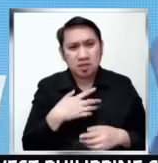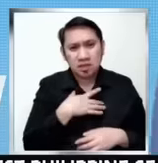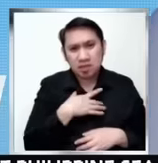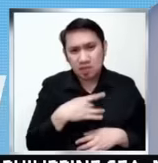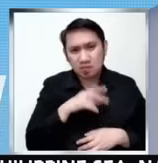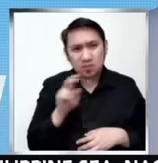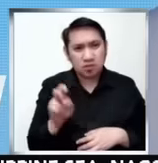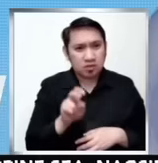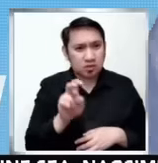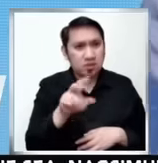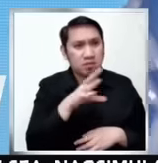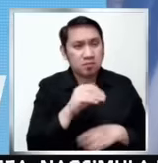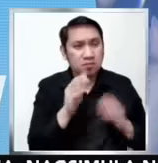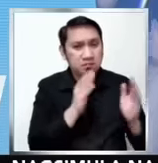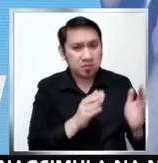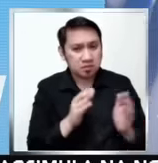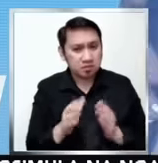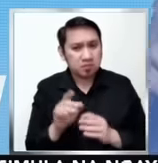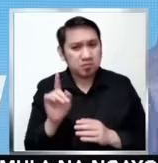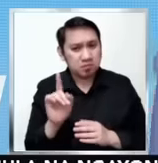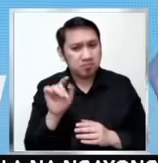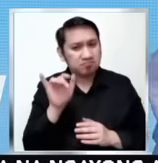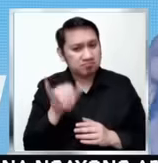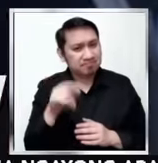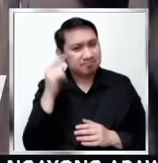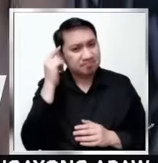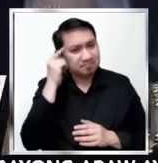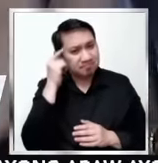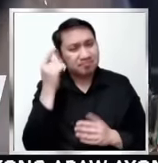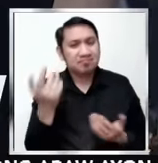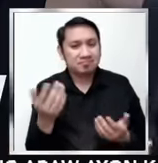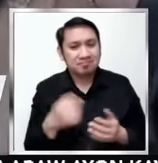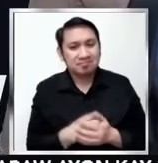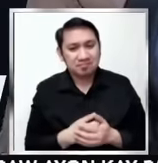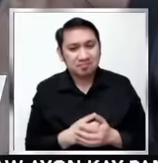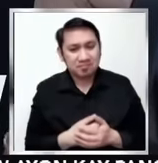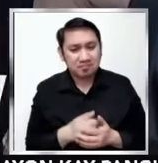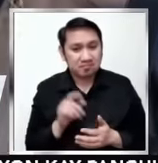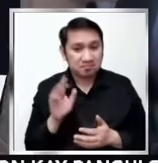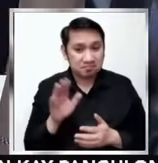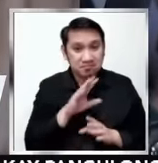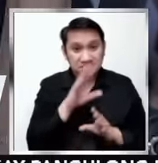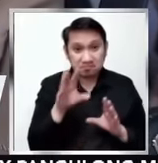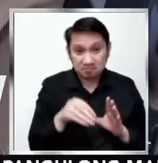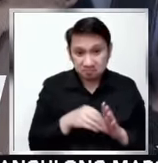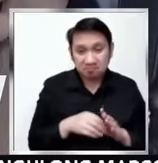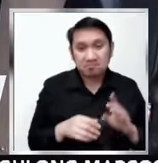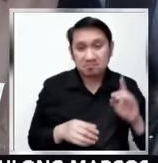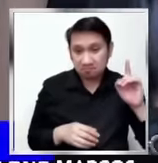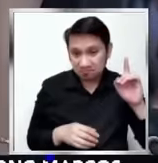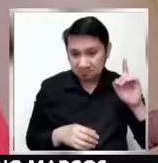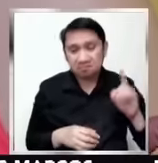kaya ito ang naisip niyang business. Present sa newest milestone ang ilang kapuso friends ni Bea gaya ni Heart Evangelista.